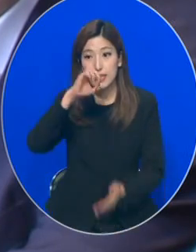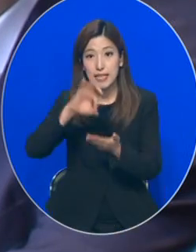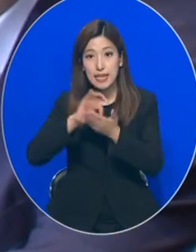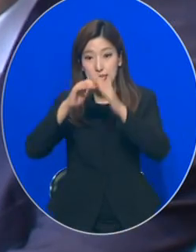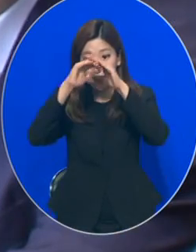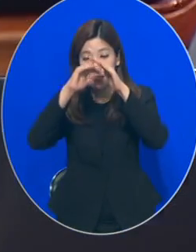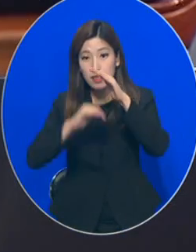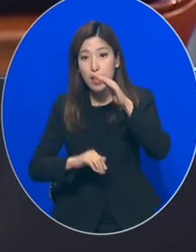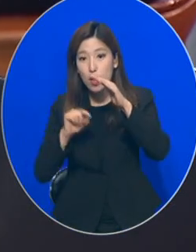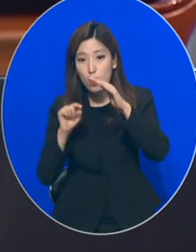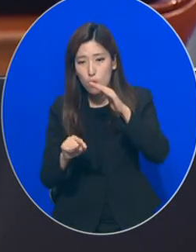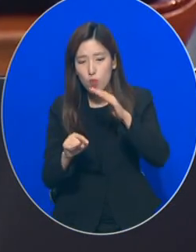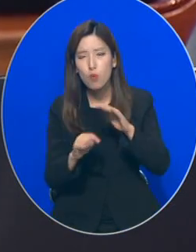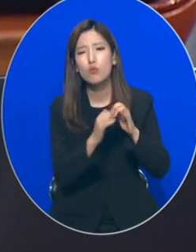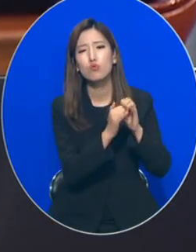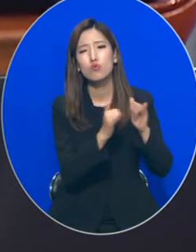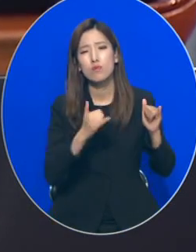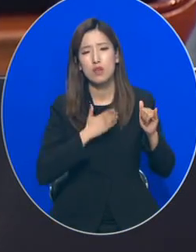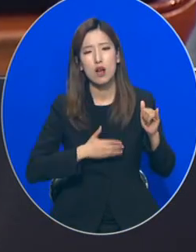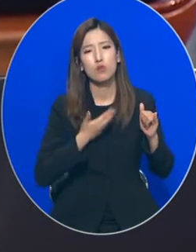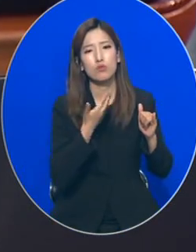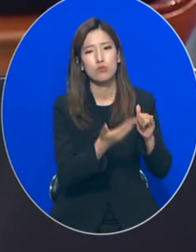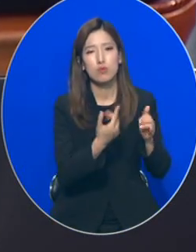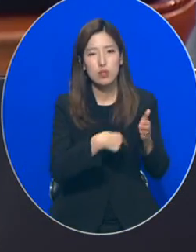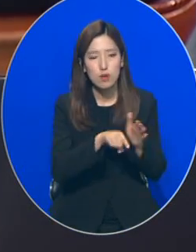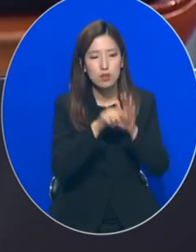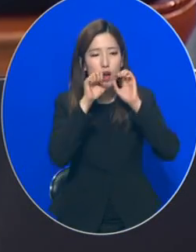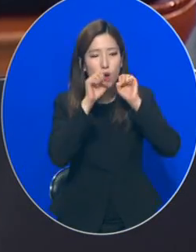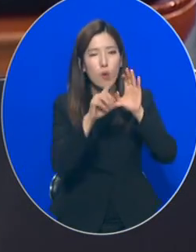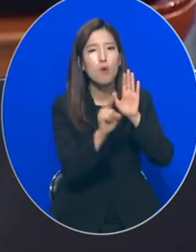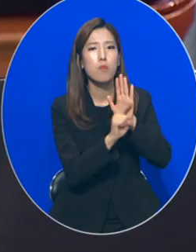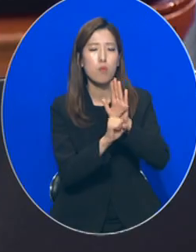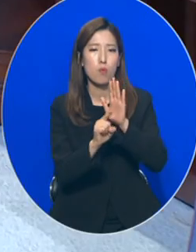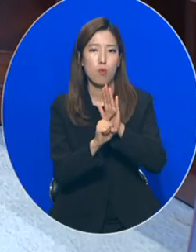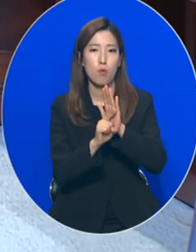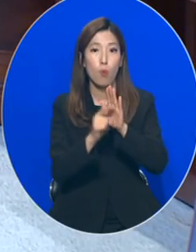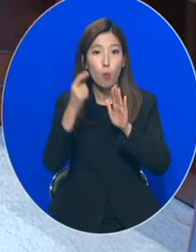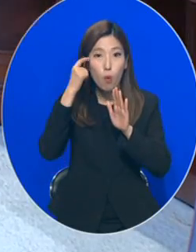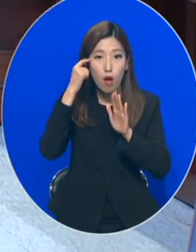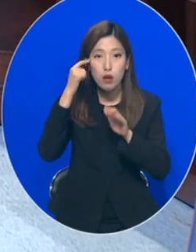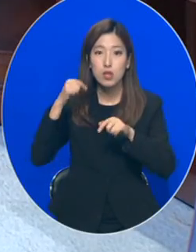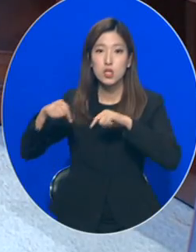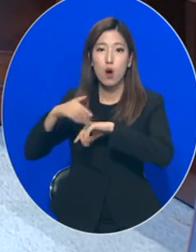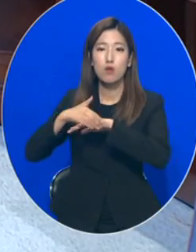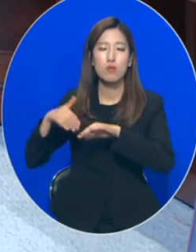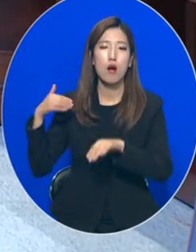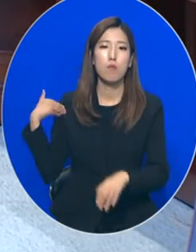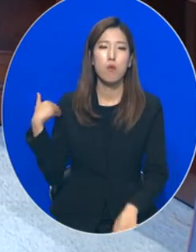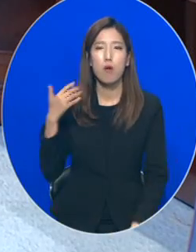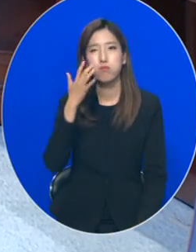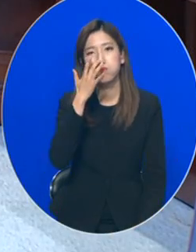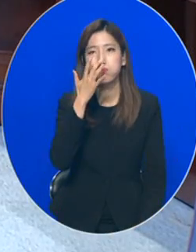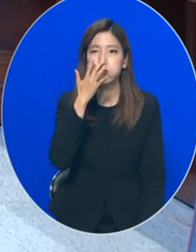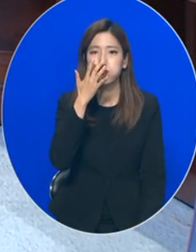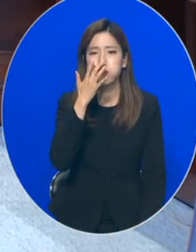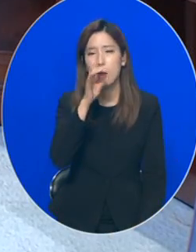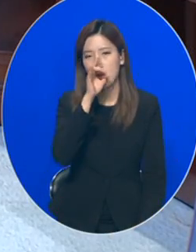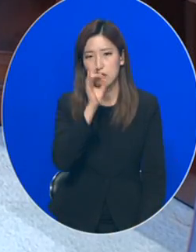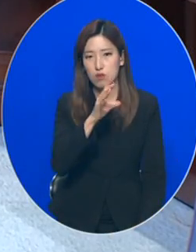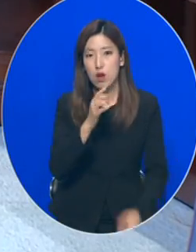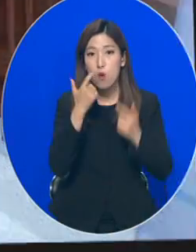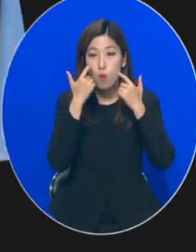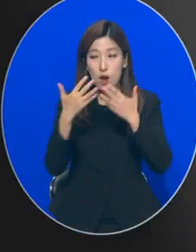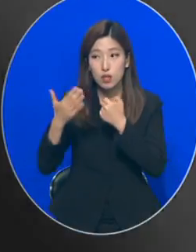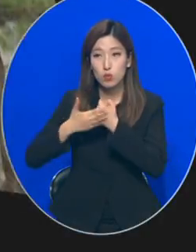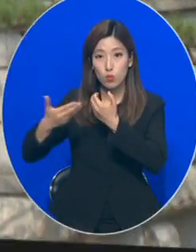홍보해 어려운 국민과 기업들이 지원 대책을 몰라서 도움받지 못하는 일이 없도록 각별히 신경 써주길 바란다고